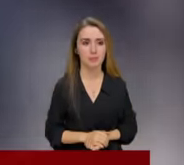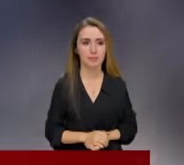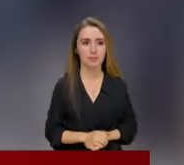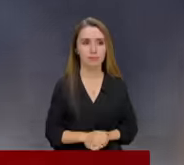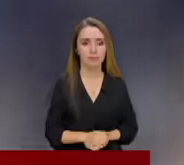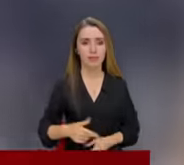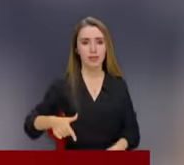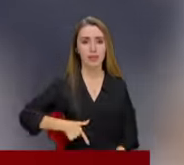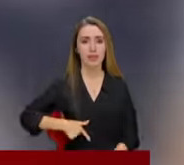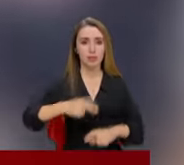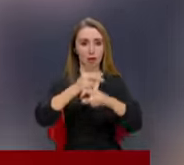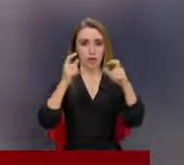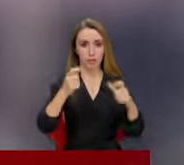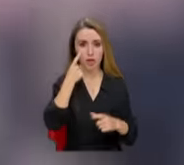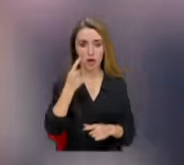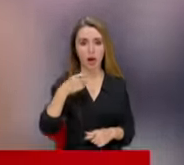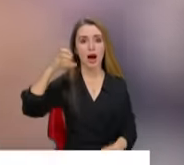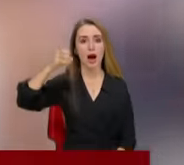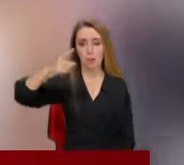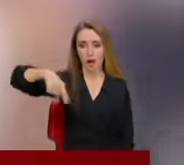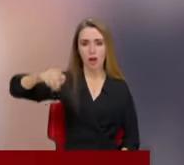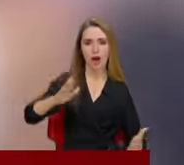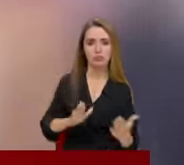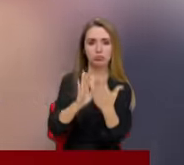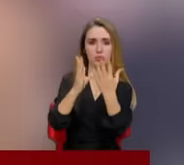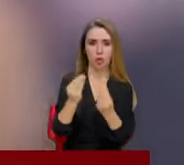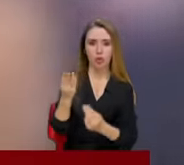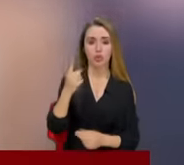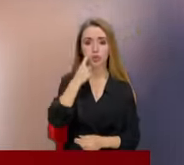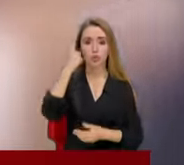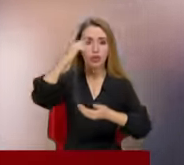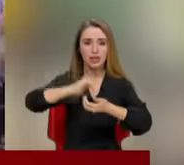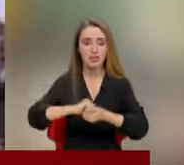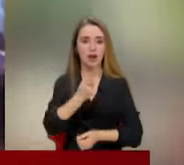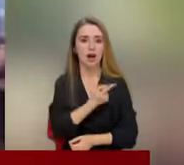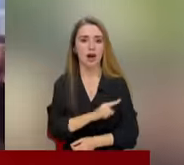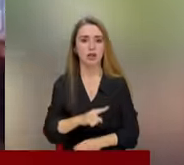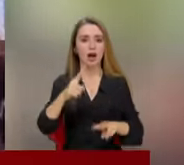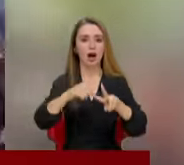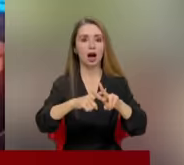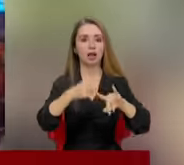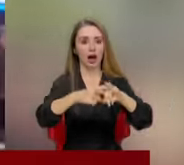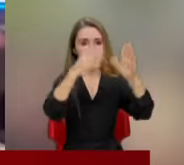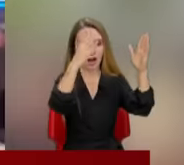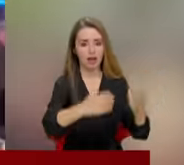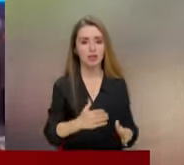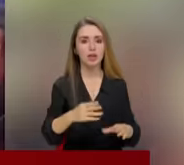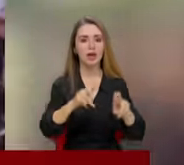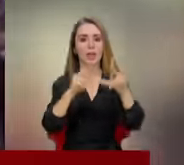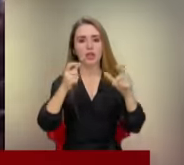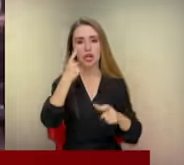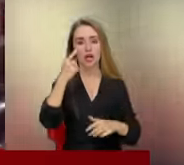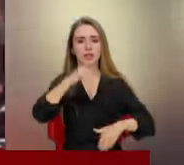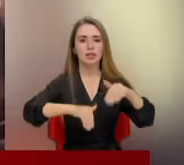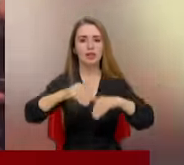öldürür. İzmir Ödemiş'te ise AK Partililer karşı karşıya geldi. Cumhur İttifakı'nın adayı Ali Hadimi'nin Kaymakçı ilçesinde